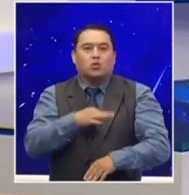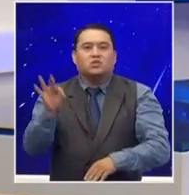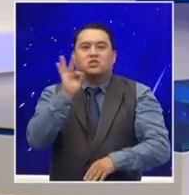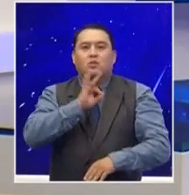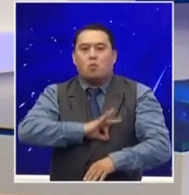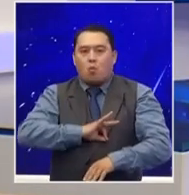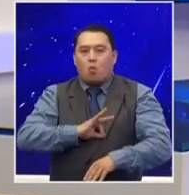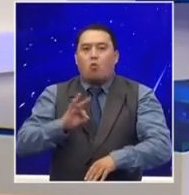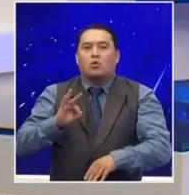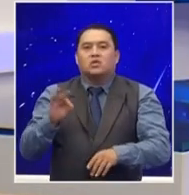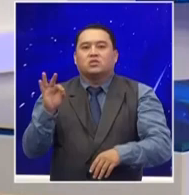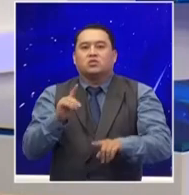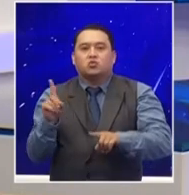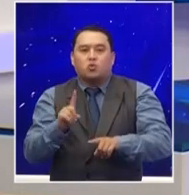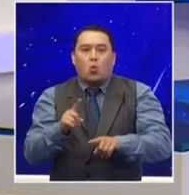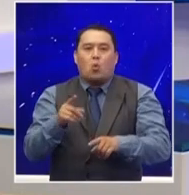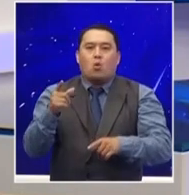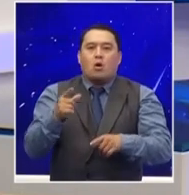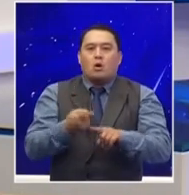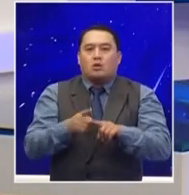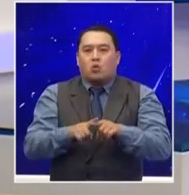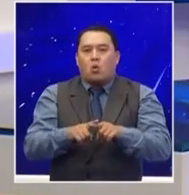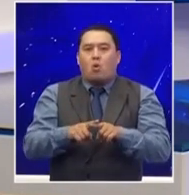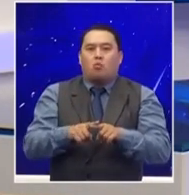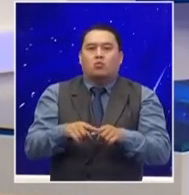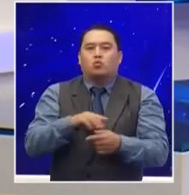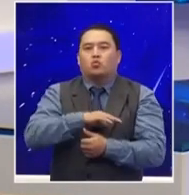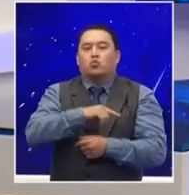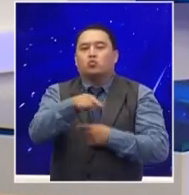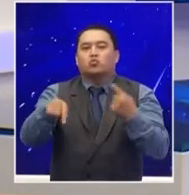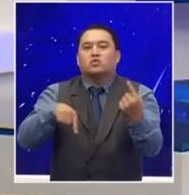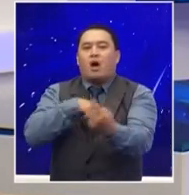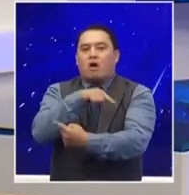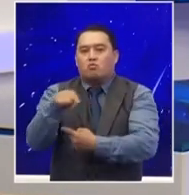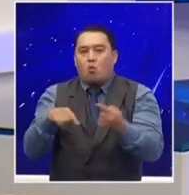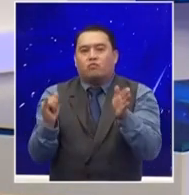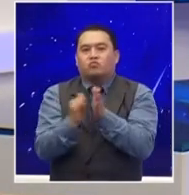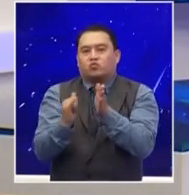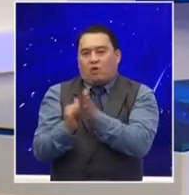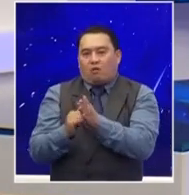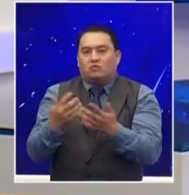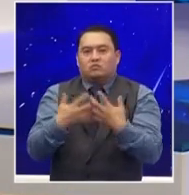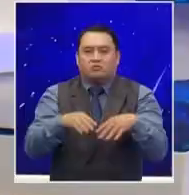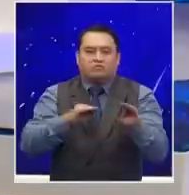области предприятием, использующим карусельную доильную установку. Подробности смотрите в материале.